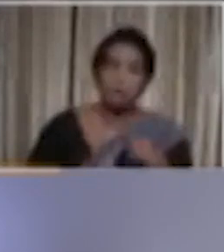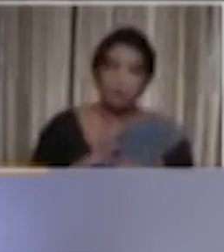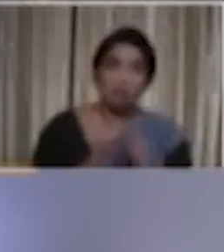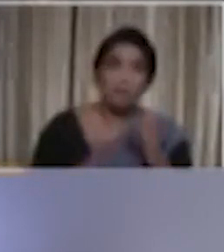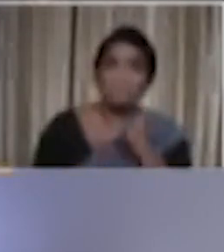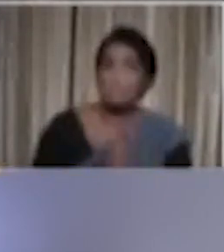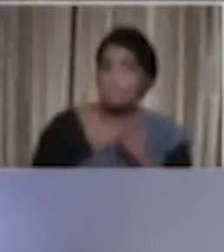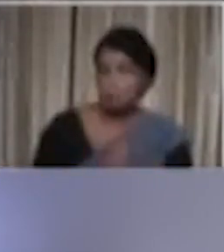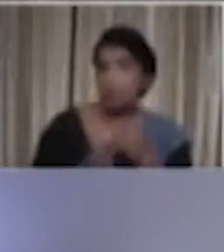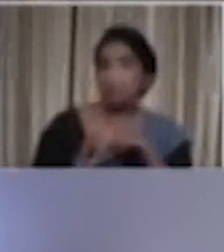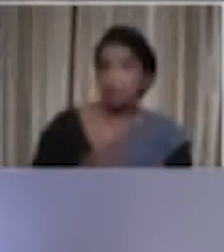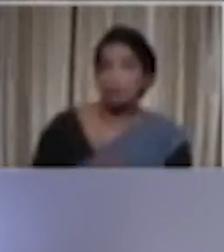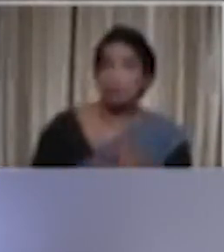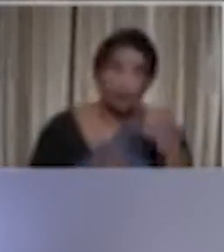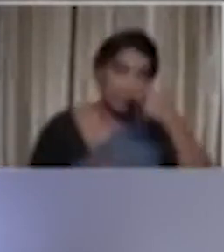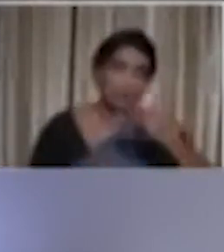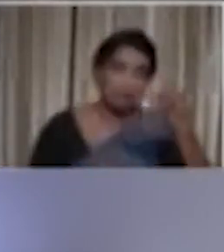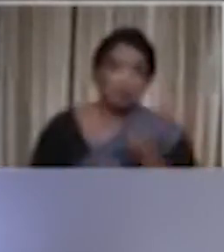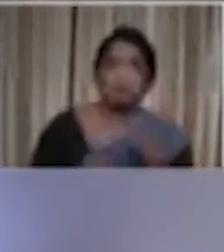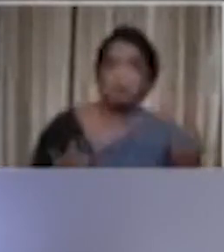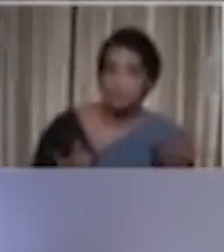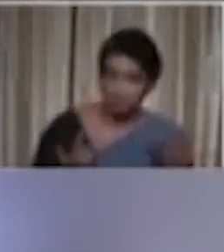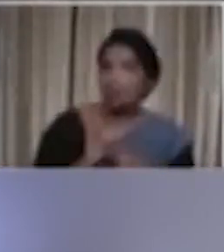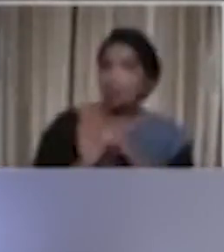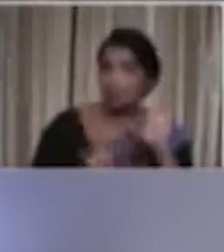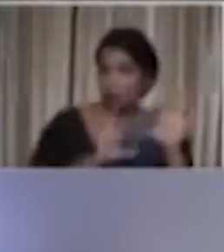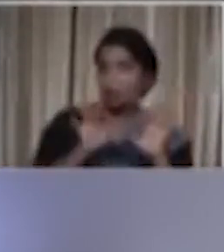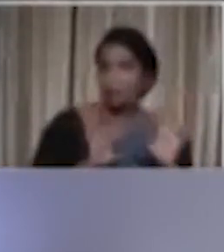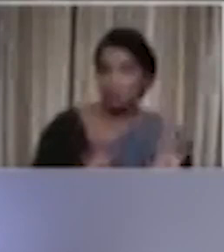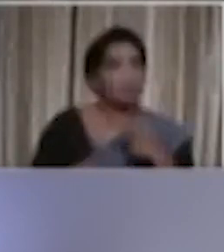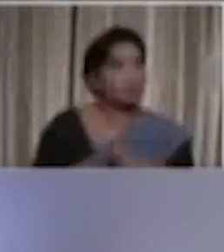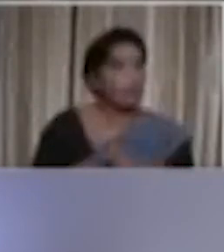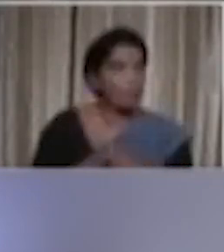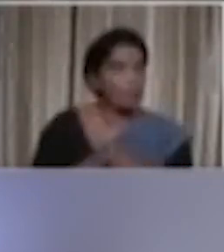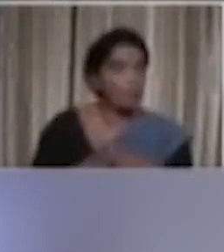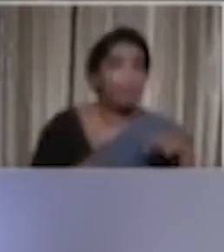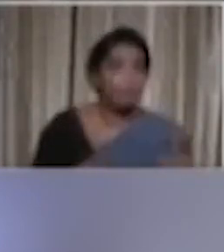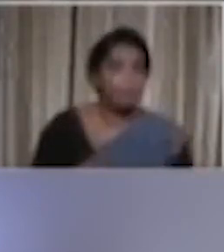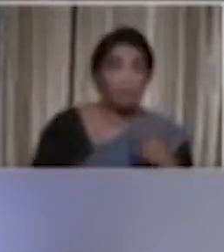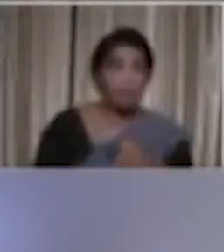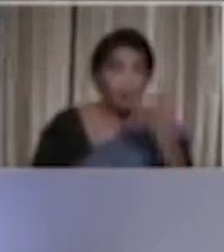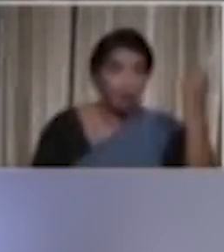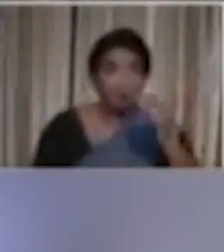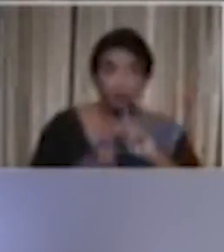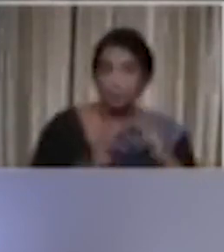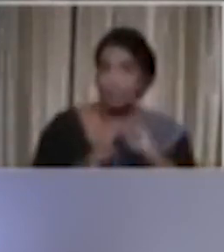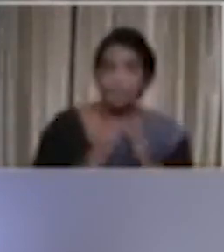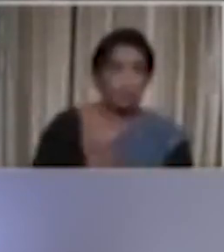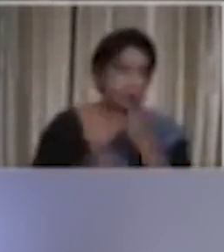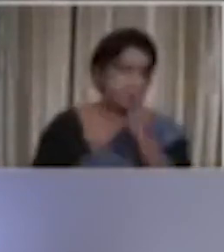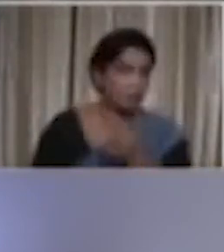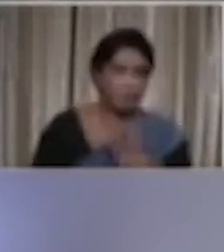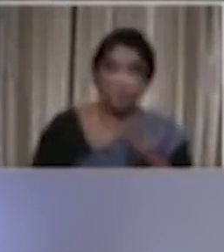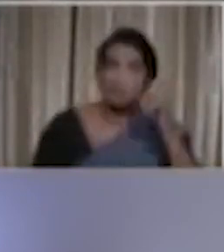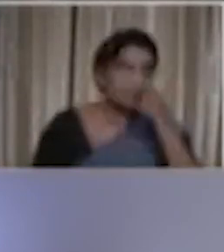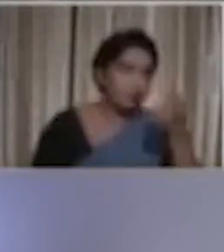බැංකු පද්ධතිය ඇතුලේ දැන් තෙල ගැනීමේ කටයුතු කරන්න. ඉන්ධන ලබා ගැනීමේ කටයුතු කරන්න. අපි කිසි අවස්ථාවක මෙන්න මේ රාජ්‍යෙන් ගන්න එපා කියලා මට අගමැතිතුමා කියලත් නැහැ,